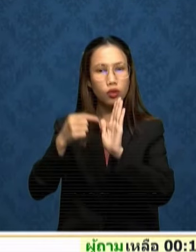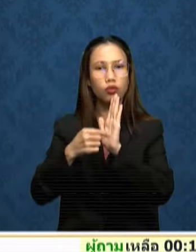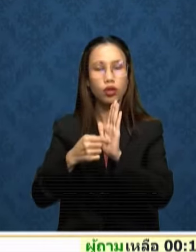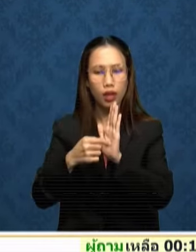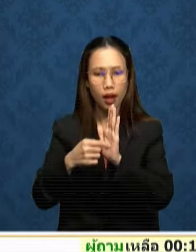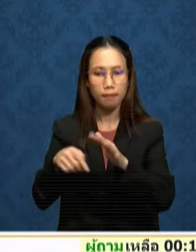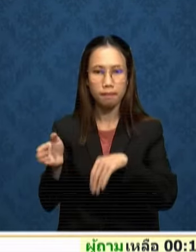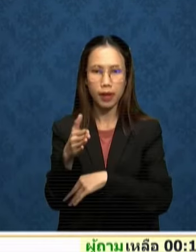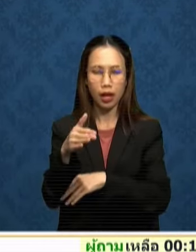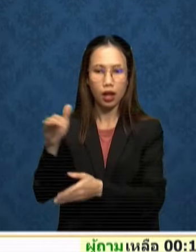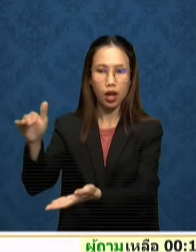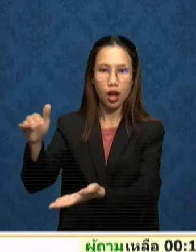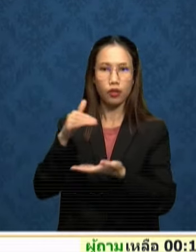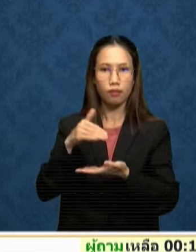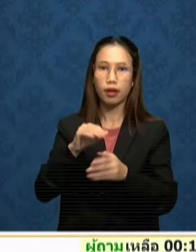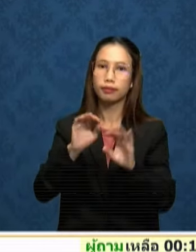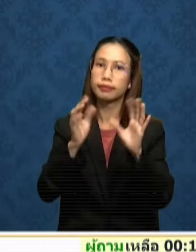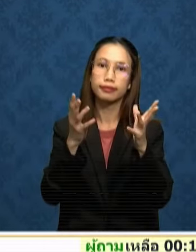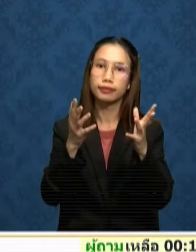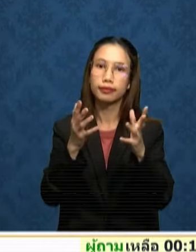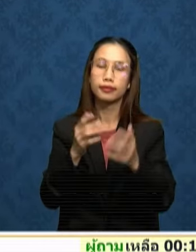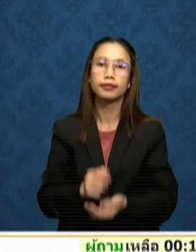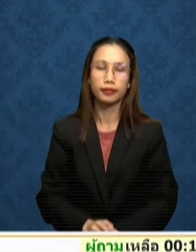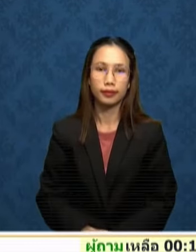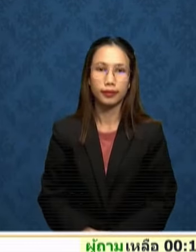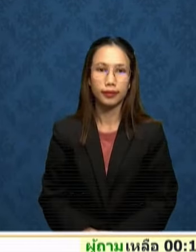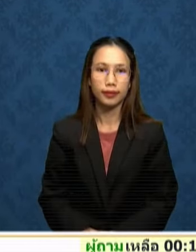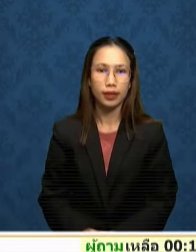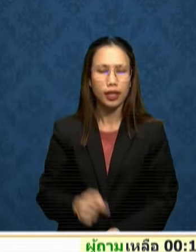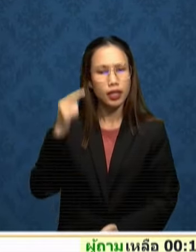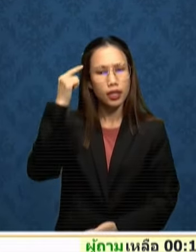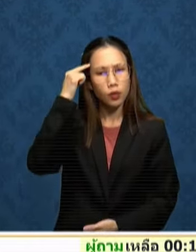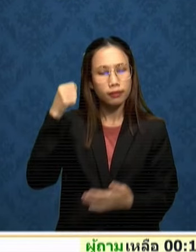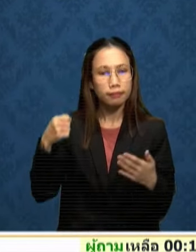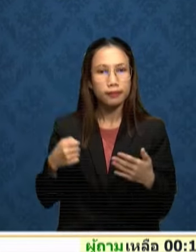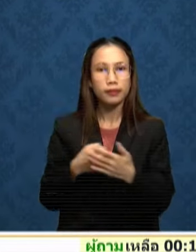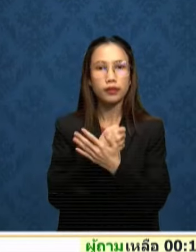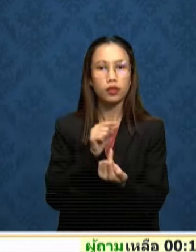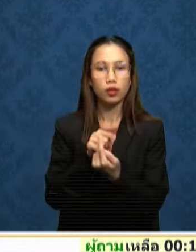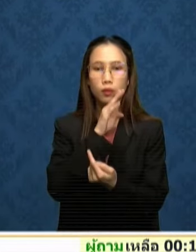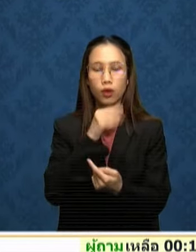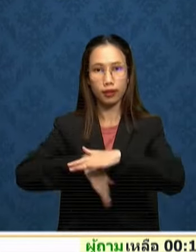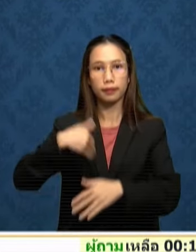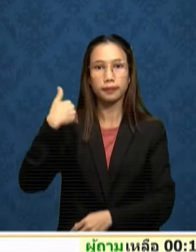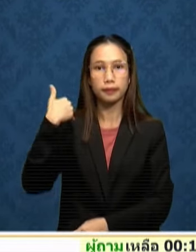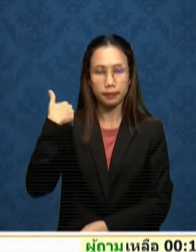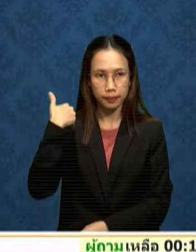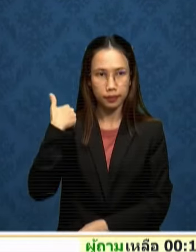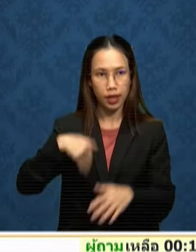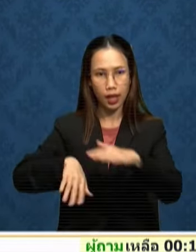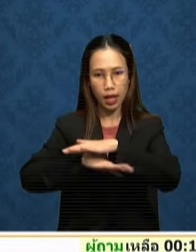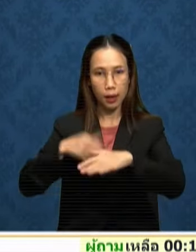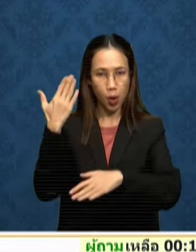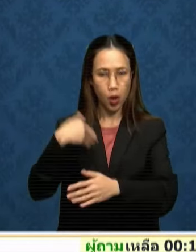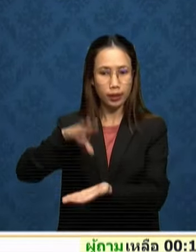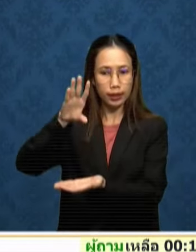ลาสายพันธุ์นี้เข้ามาแต่อย่างใดนะครับซึ่งจริงๆแล้วเนี่ยมันก็คือเป็นเรื่องน่าเสียดายนะครับคือถ้าเรามีหลักฐานเรามีหลักฐานที่เคย